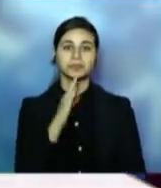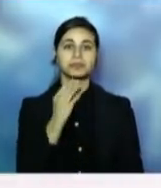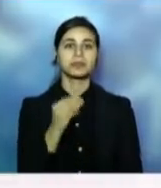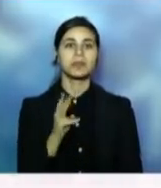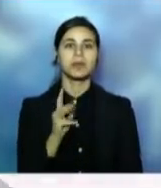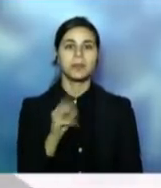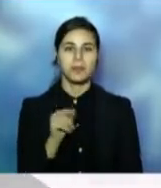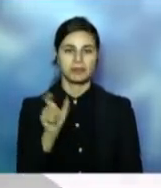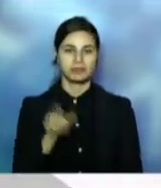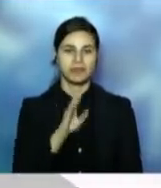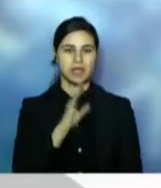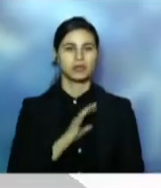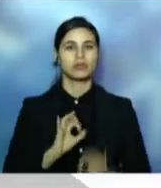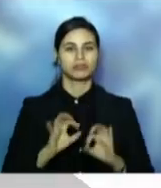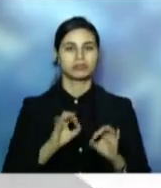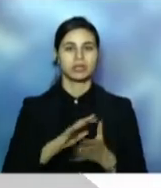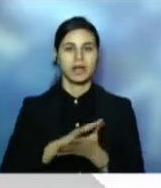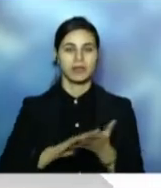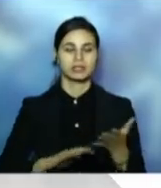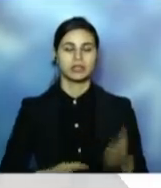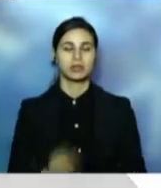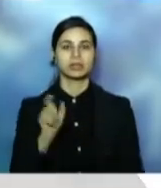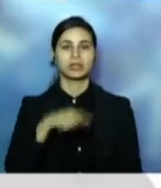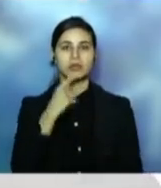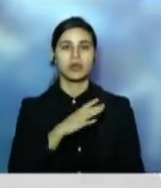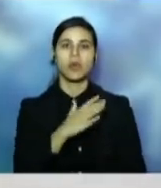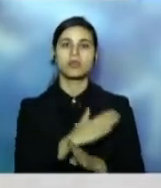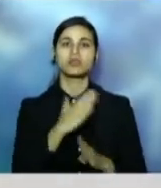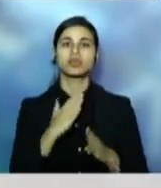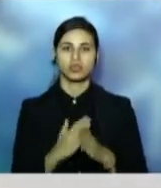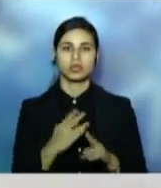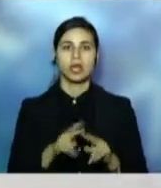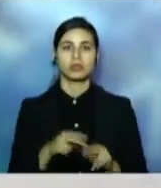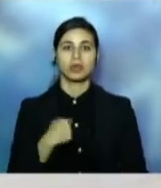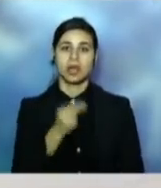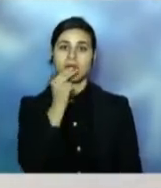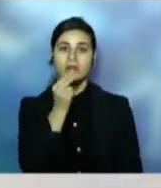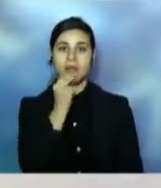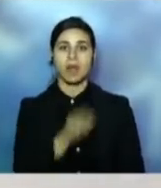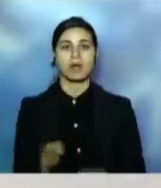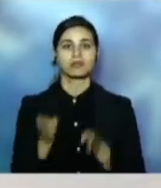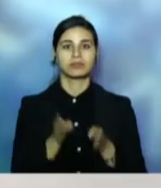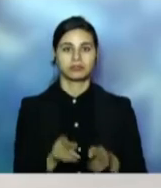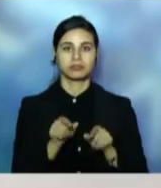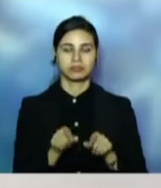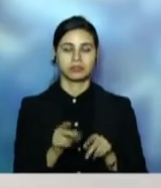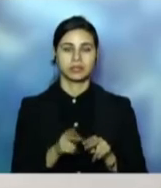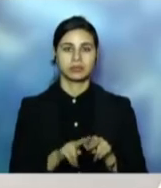რეპლიკა გავაგრძელო. მან საგანგებოდ ახსენა პურის ერთეული, ამიტომ მე კვების ზონაში გადმოვინაცვლებ, იმიტომ რომ